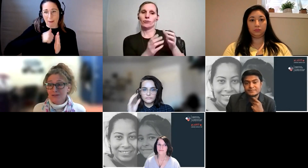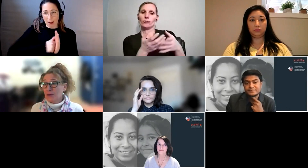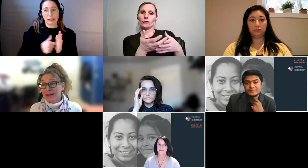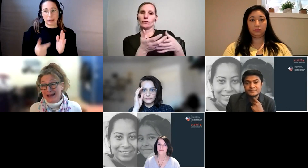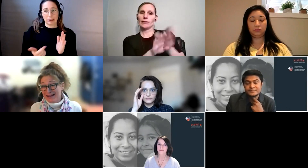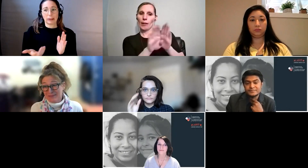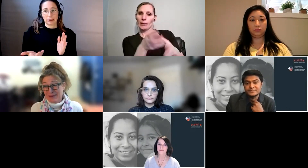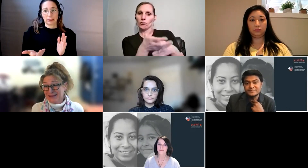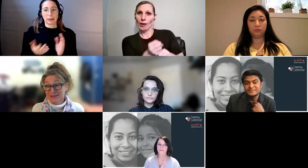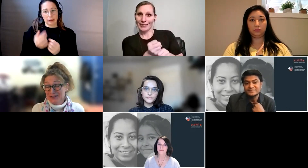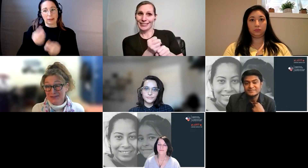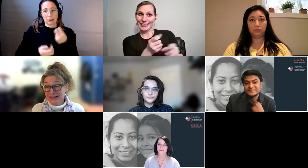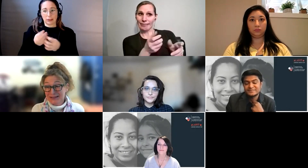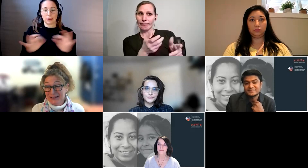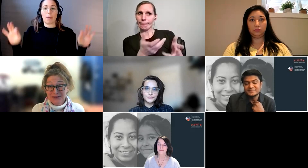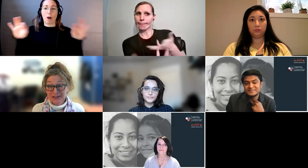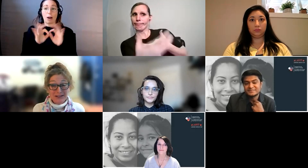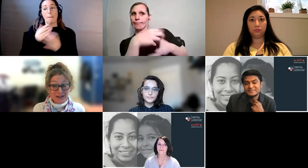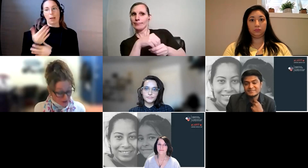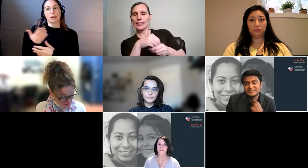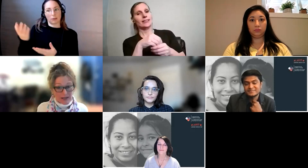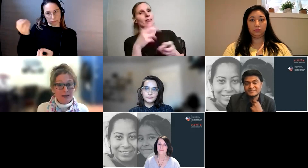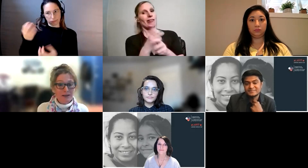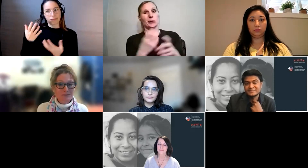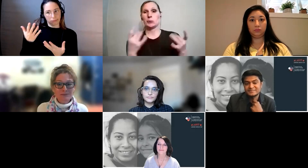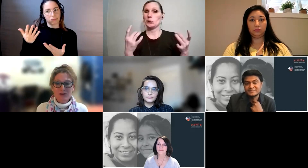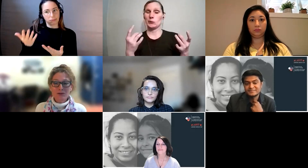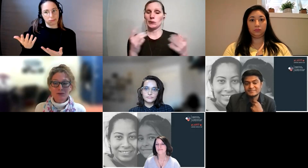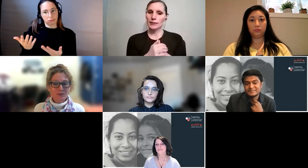c'est un problème important, puis merci de l'avoir soulevé.